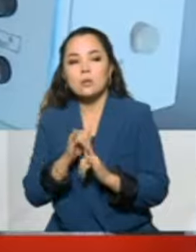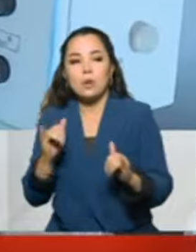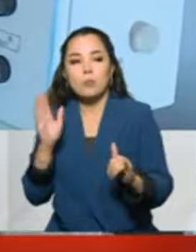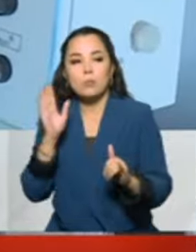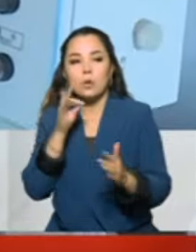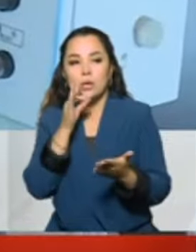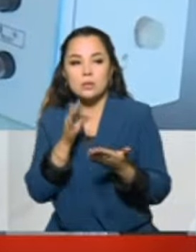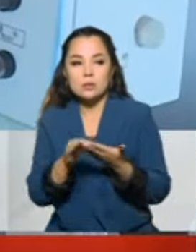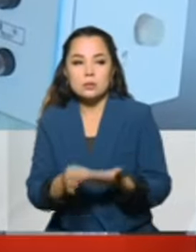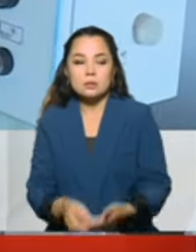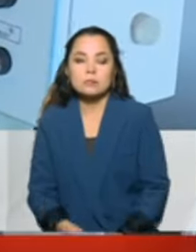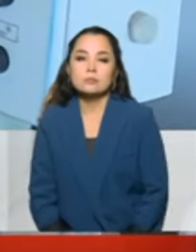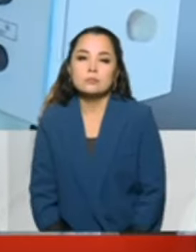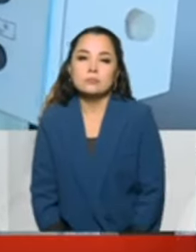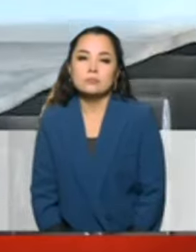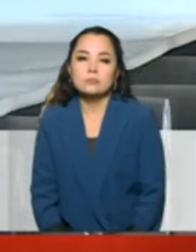дейді.